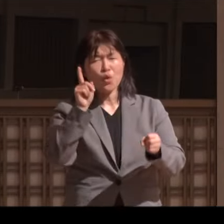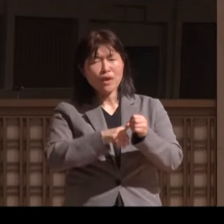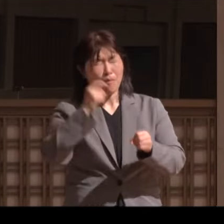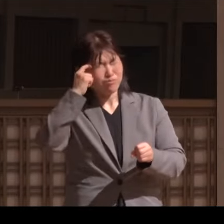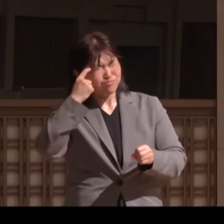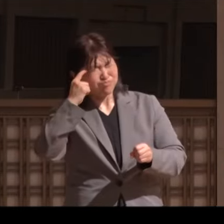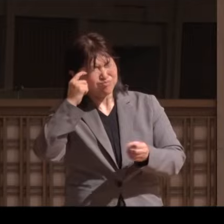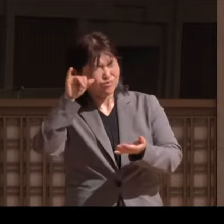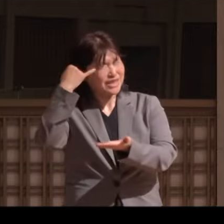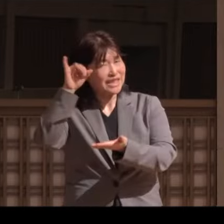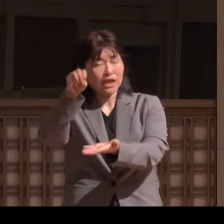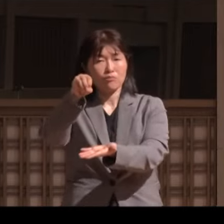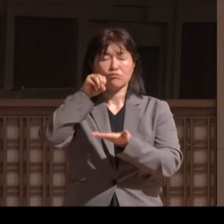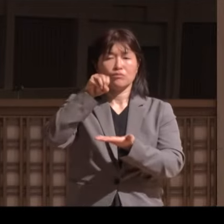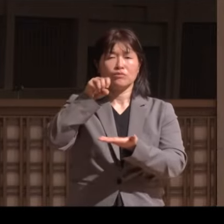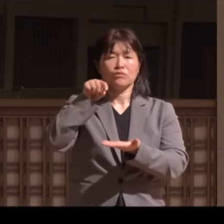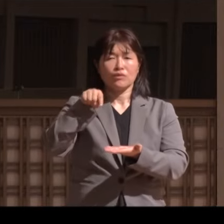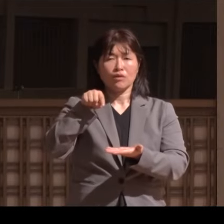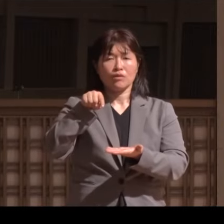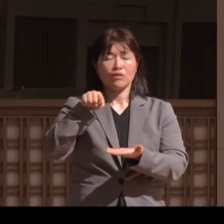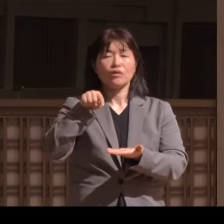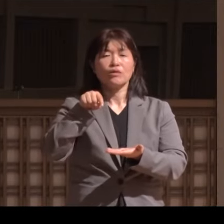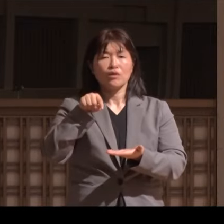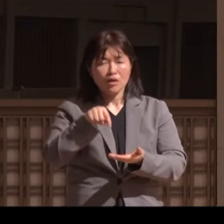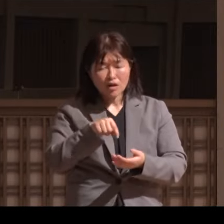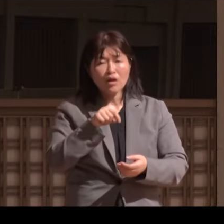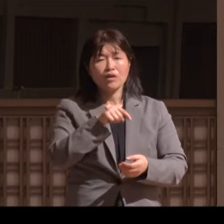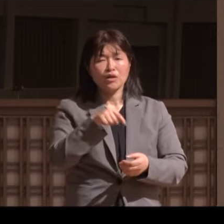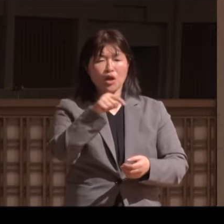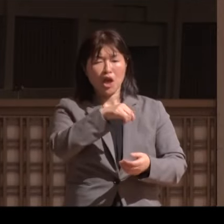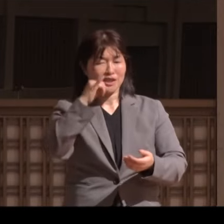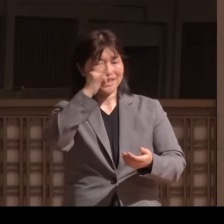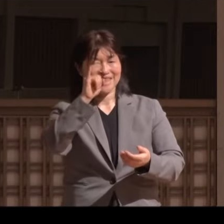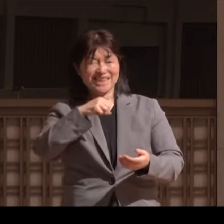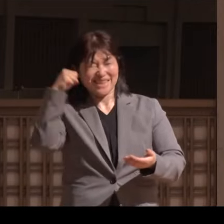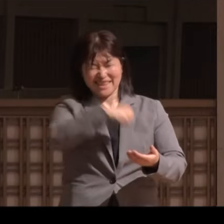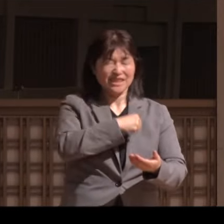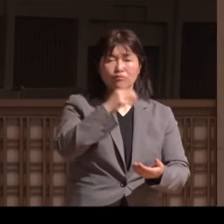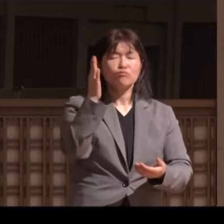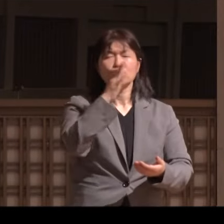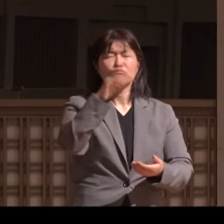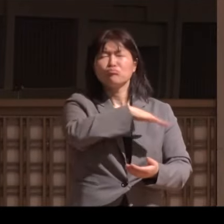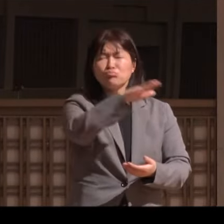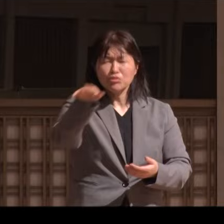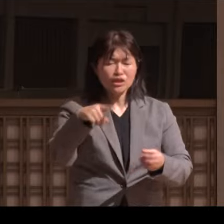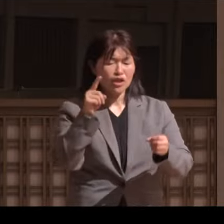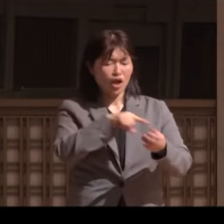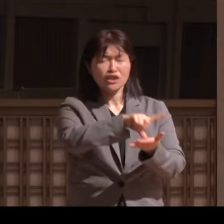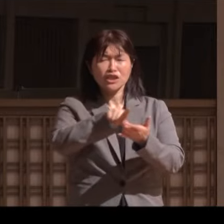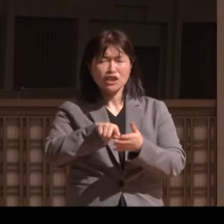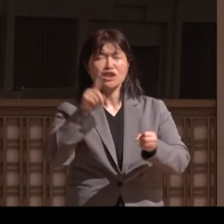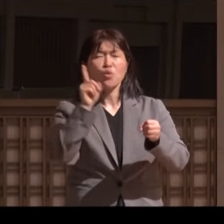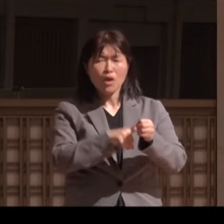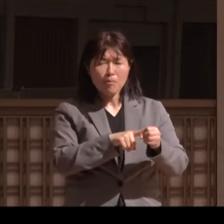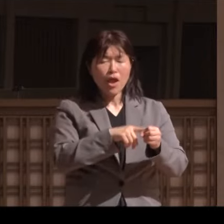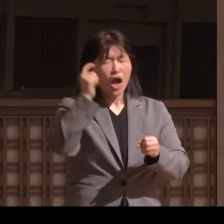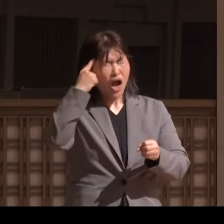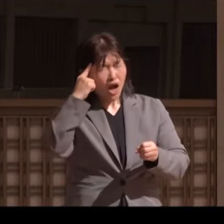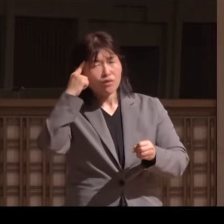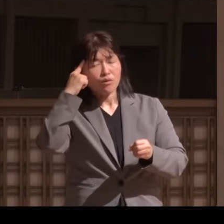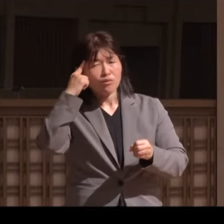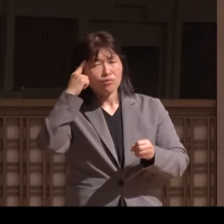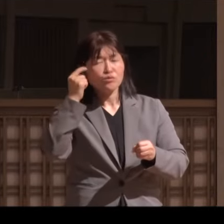来てるわけですねなんかわざわざ時間使ってこの地域ぶっ潰してやろうと思って来てる人いないわけですからじゃあそれ意見はちょっと違うかもしれないけど